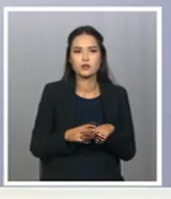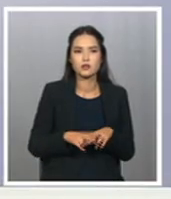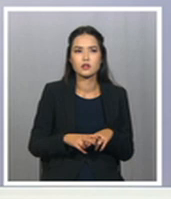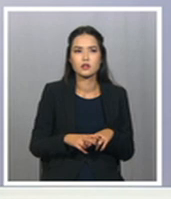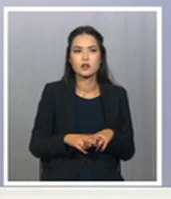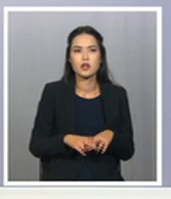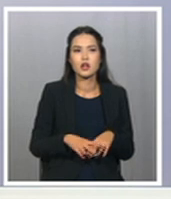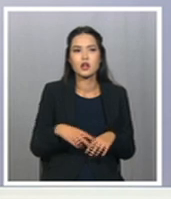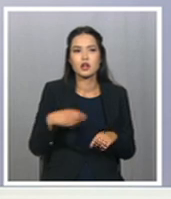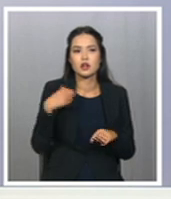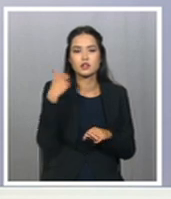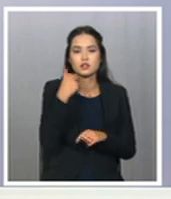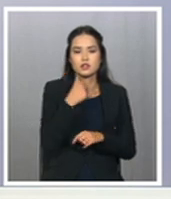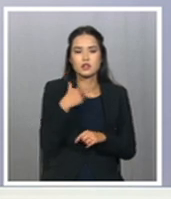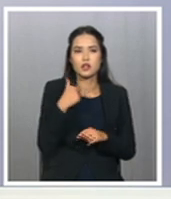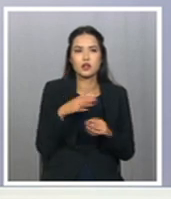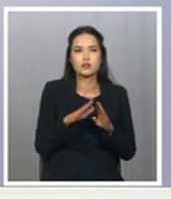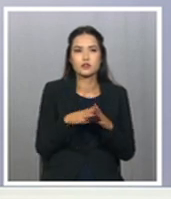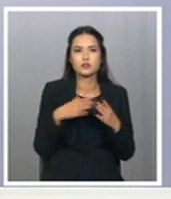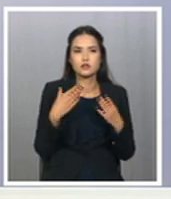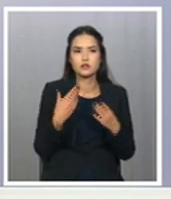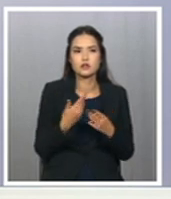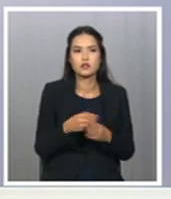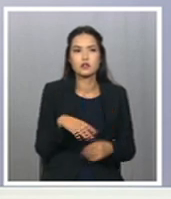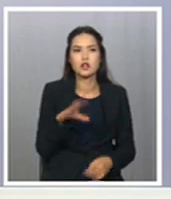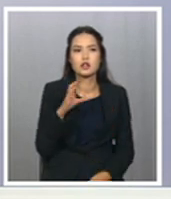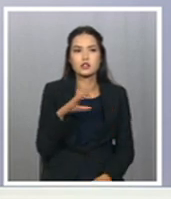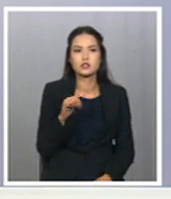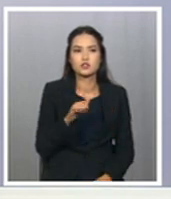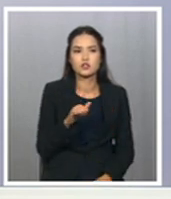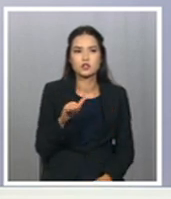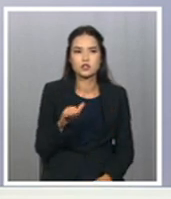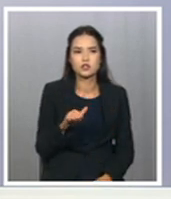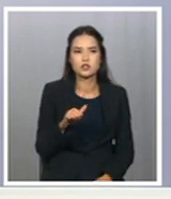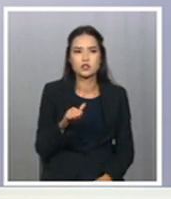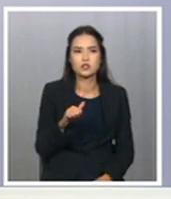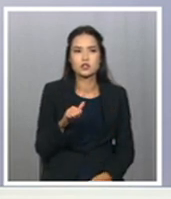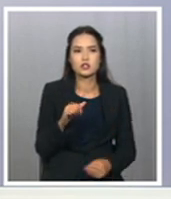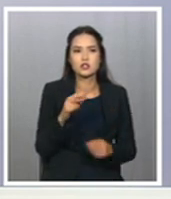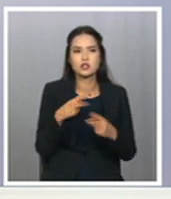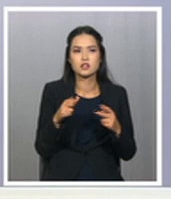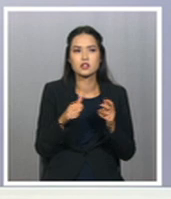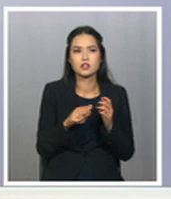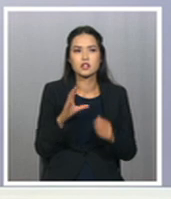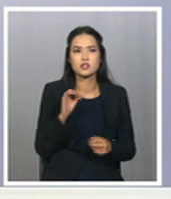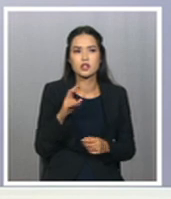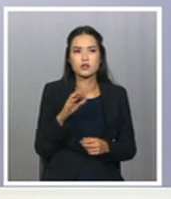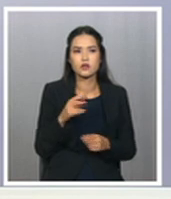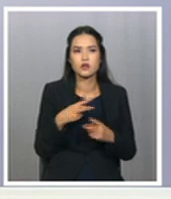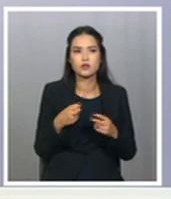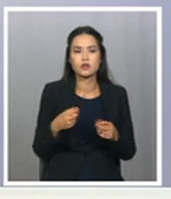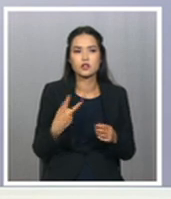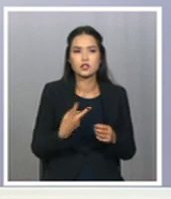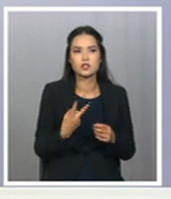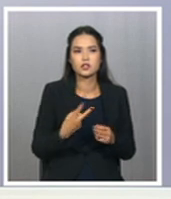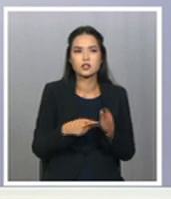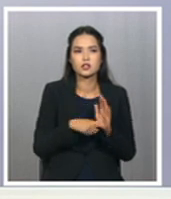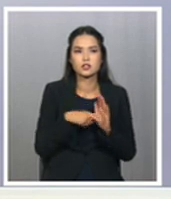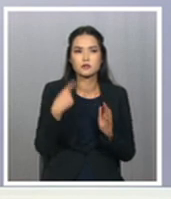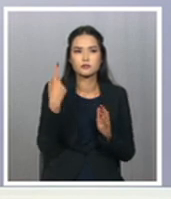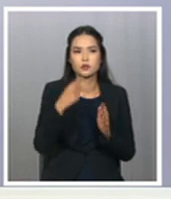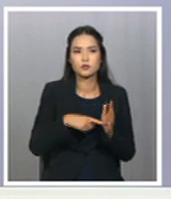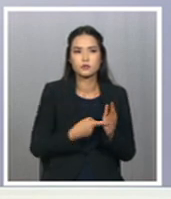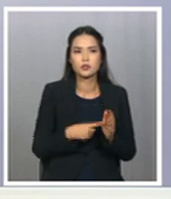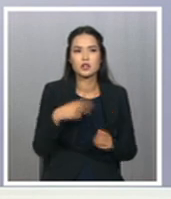конустың бүйір бетінің ауданы ол тең болады сектордың ауданына, тең болады 2-ден 1 көбейтілген альфаның